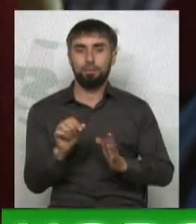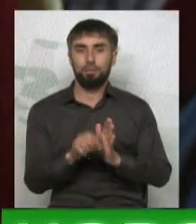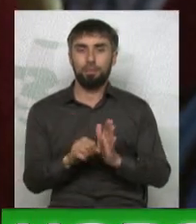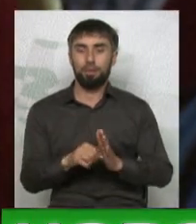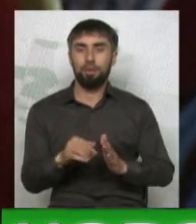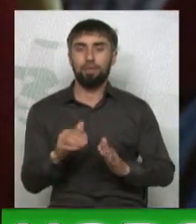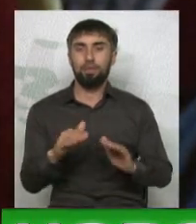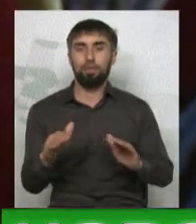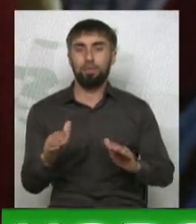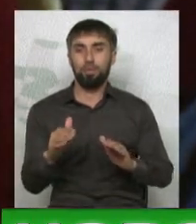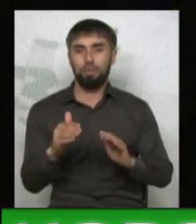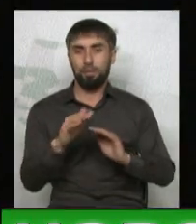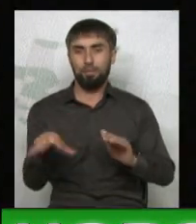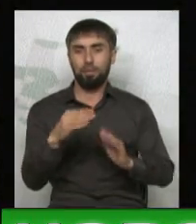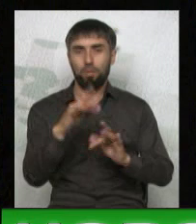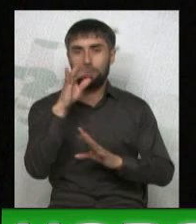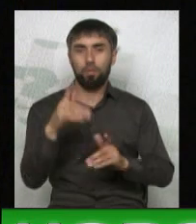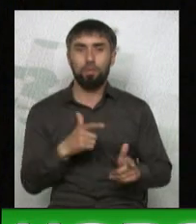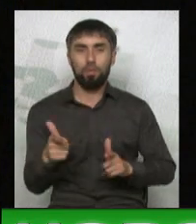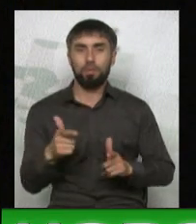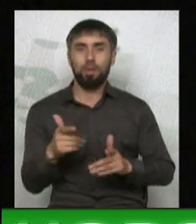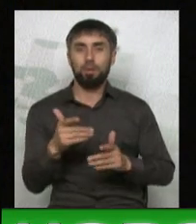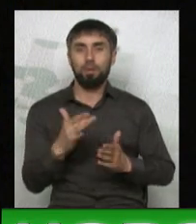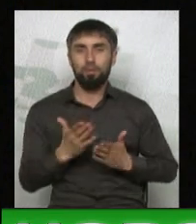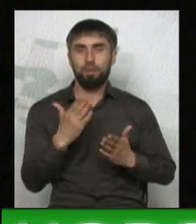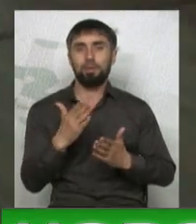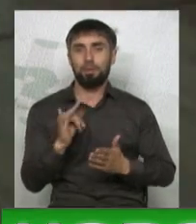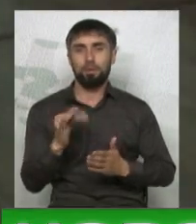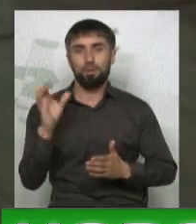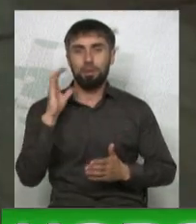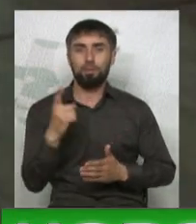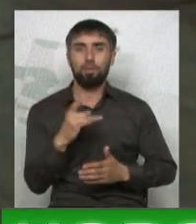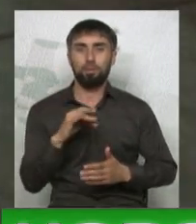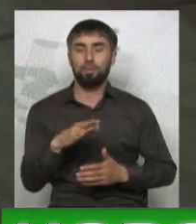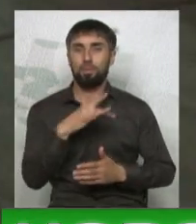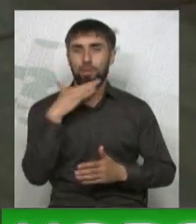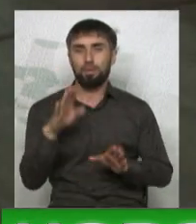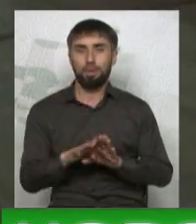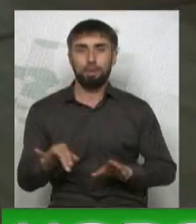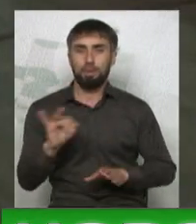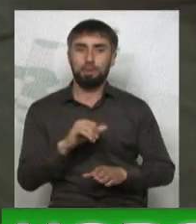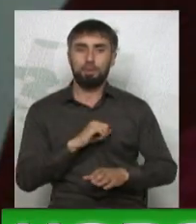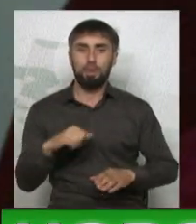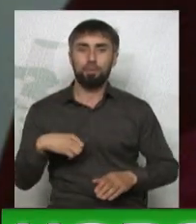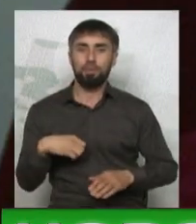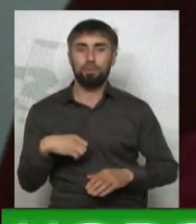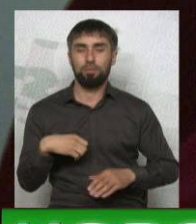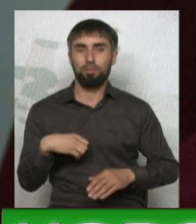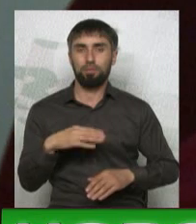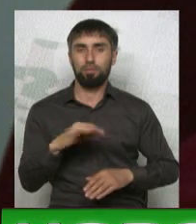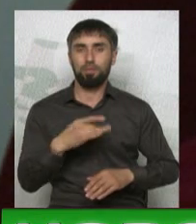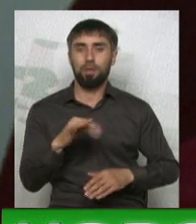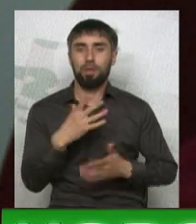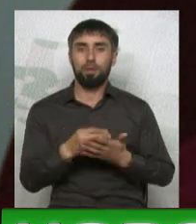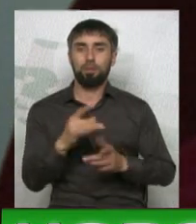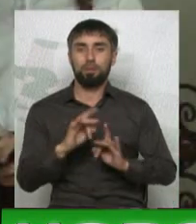Воспитанники Дома культуры Кантышева, готовясь к мероприятию, перечитали и слышали из первых уст немало таких историй. Самыми трогательными они